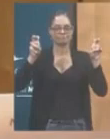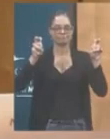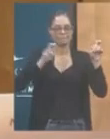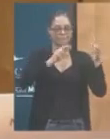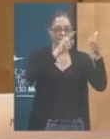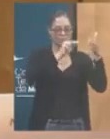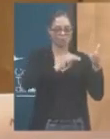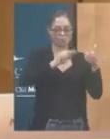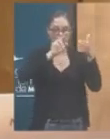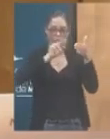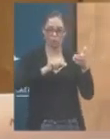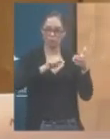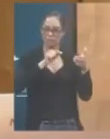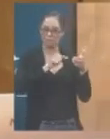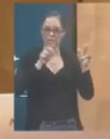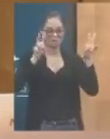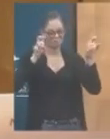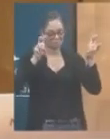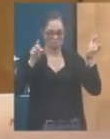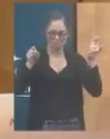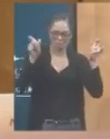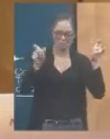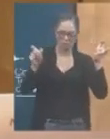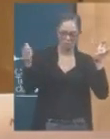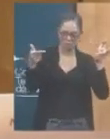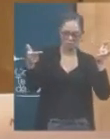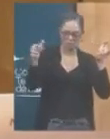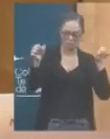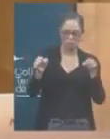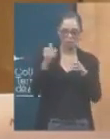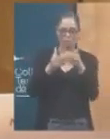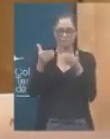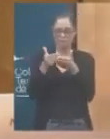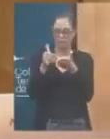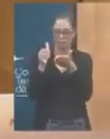pétitions, sont susceptibles d'être remplacés d'un jour à l'autre.